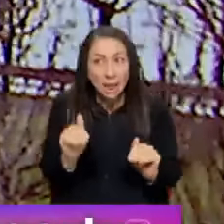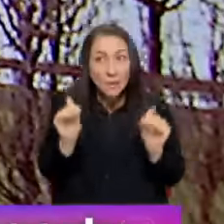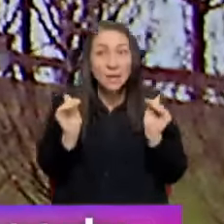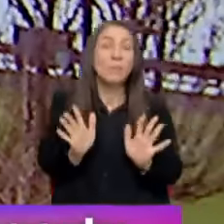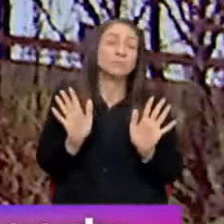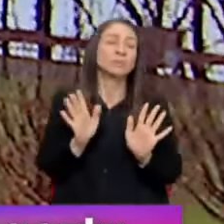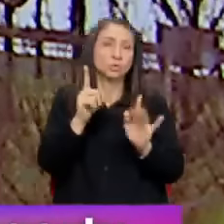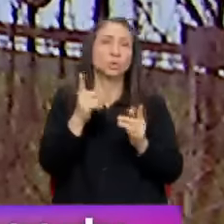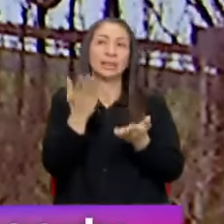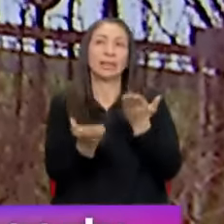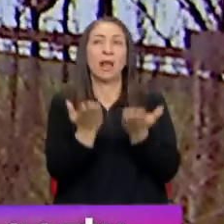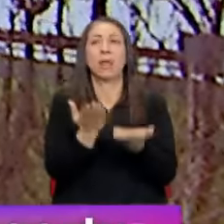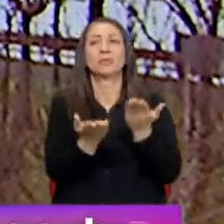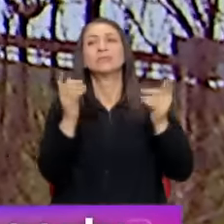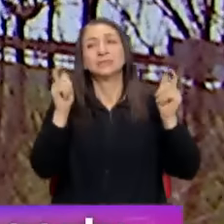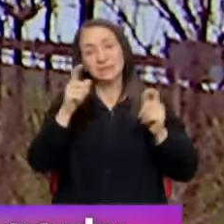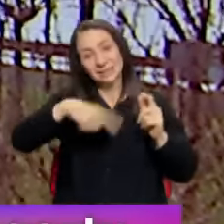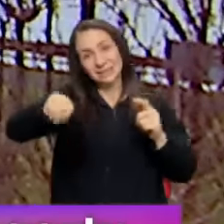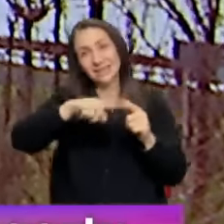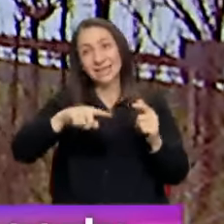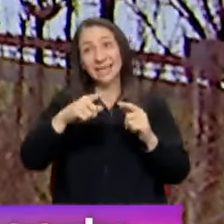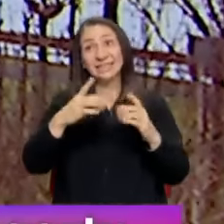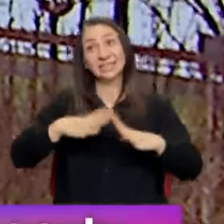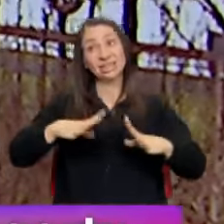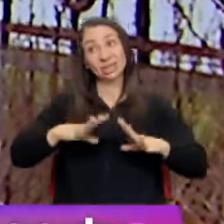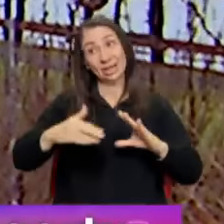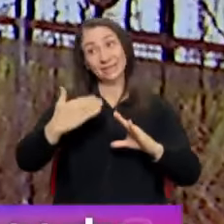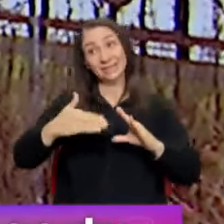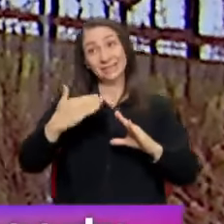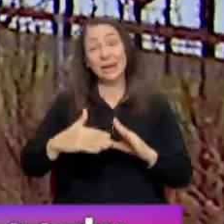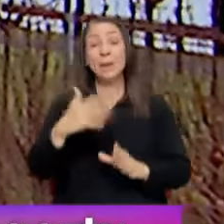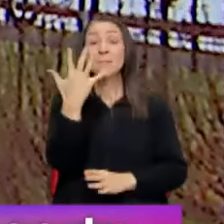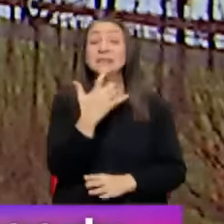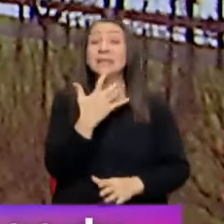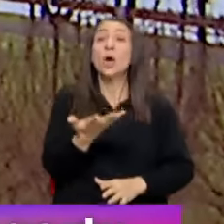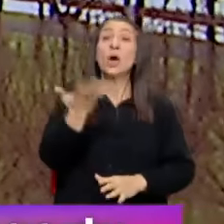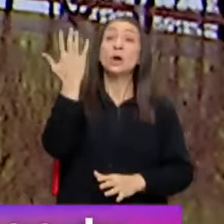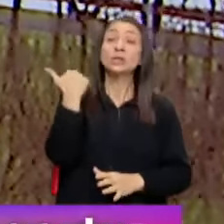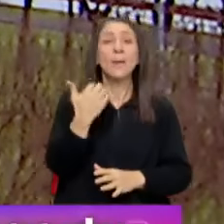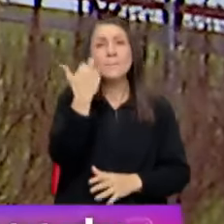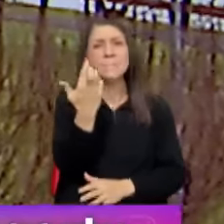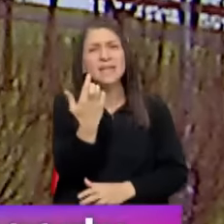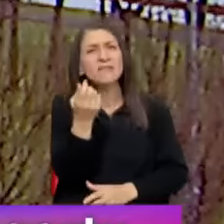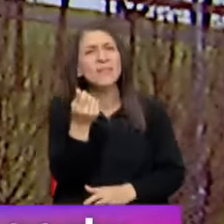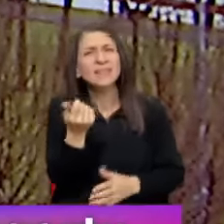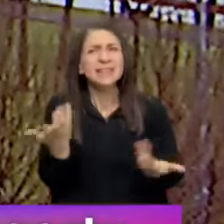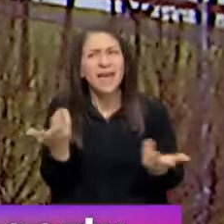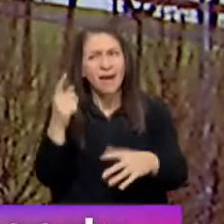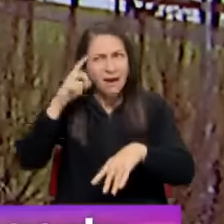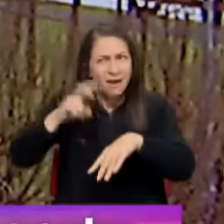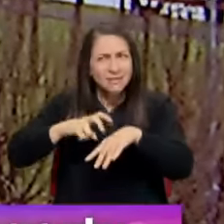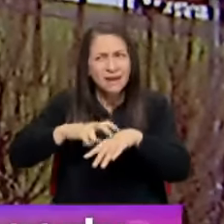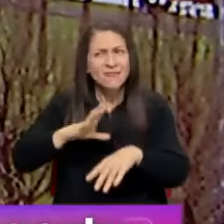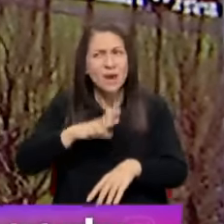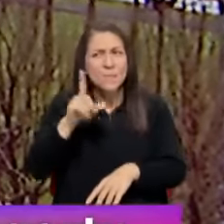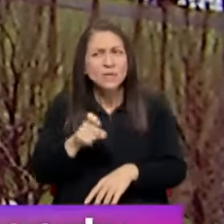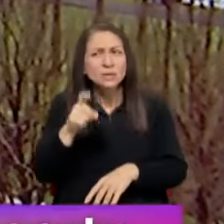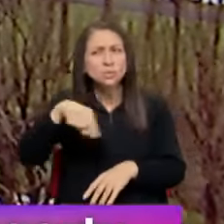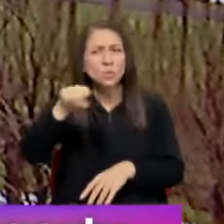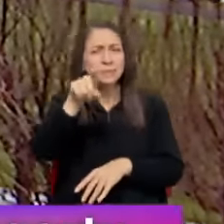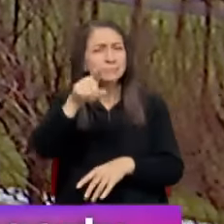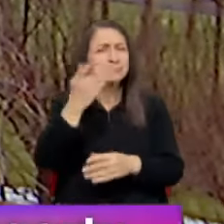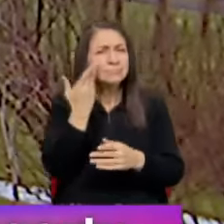mi? Bunun değerlendirmesini sizlerden isteyeceğiz. 5 sene önce peynirin fiyatı neydi hatırlayan var mı? Şu anda